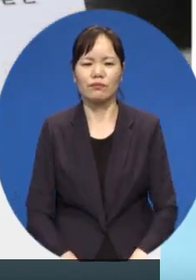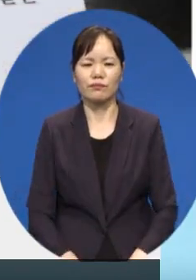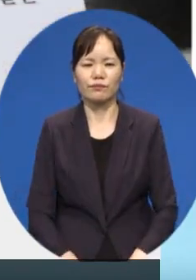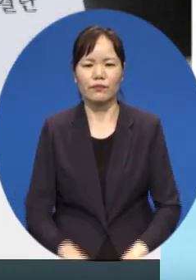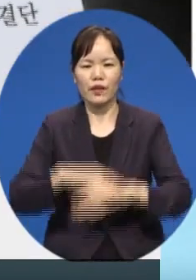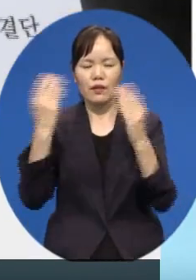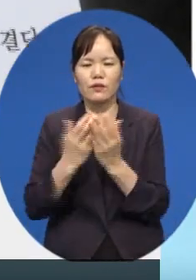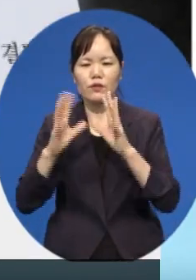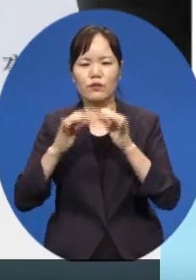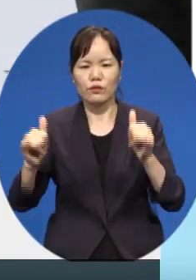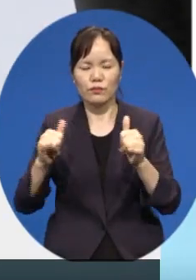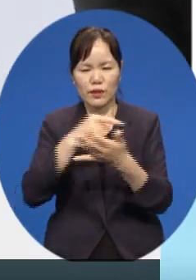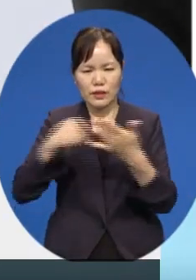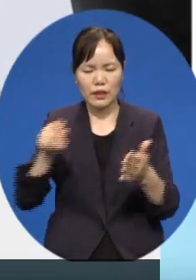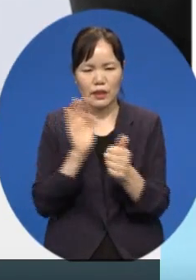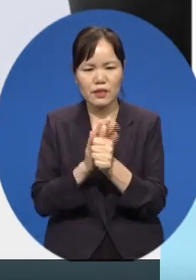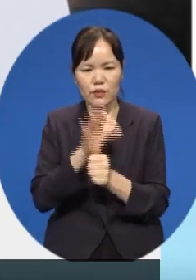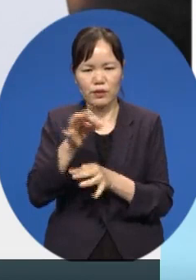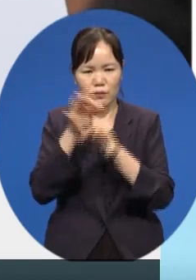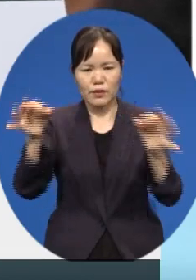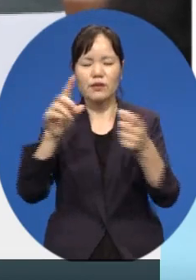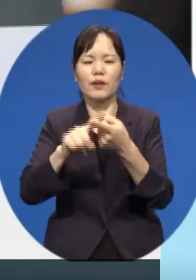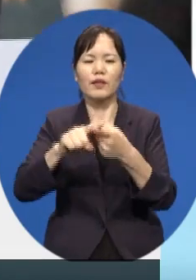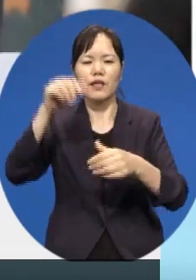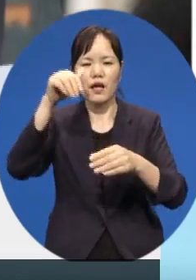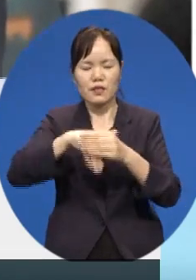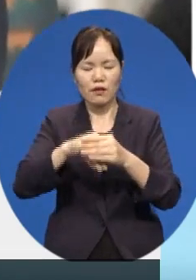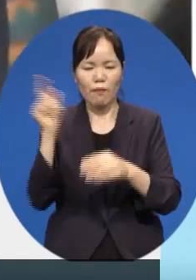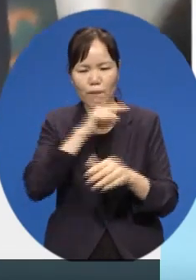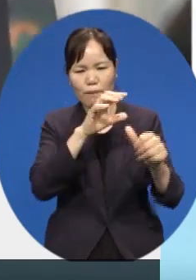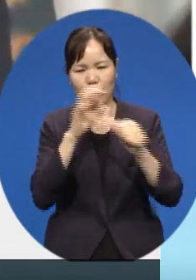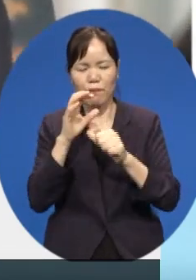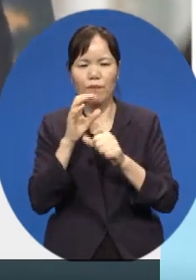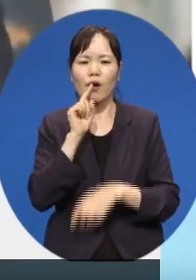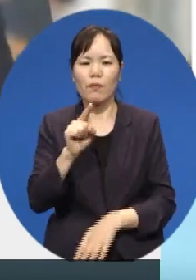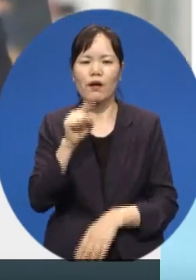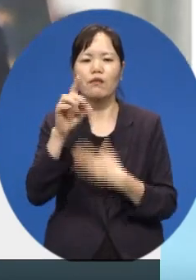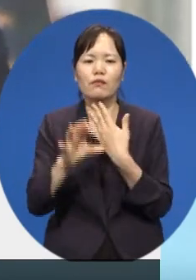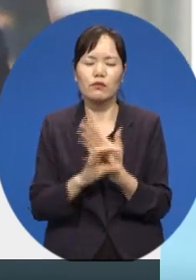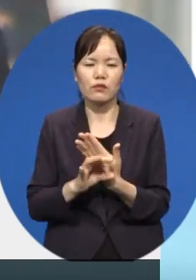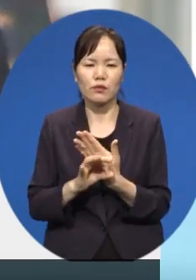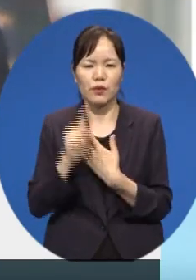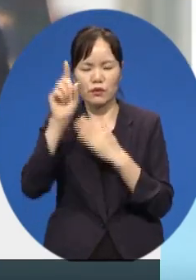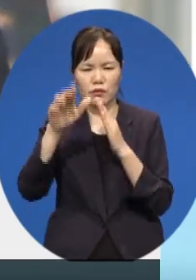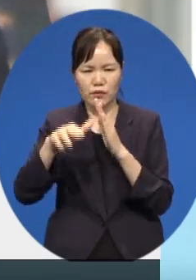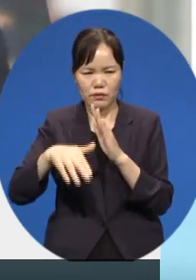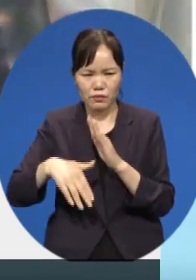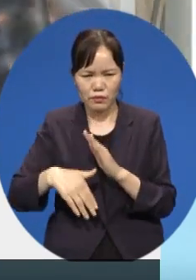전 국민 재난지원금 준 거에 대해서 선거에 이제 악용한 거다. 이렇게 얘기하면 도대체 그럼 그